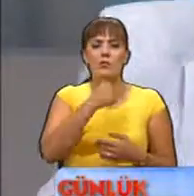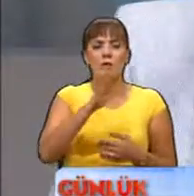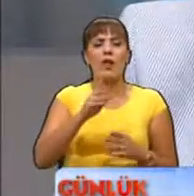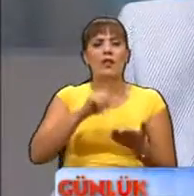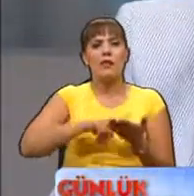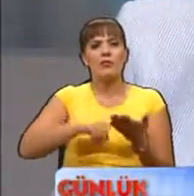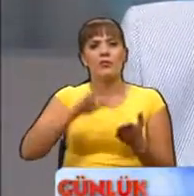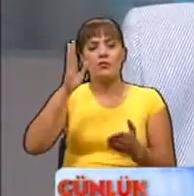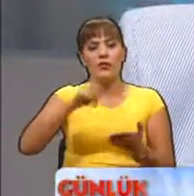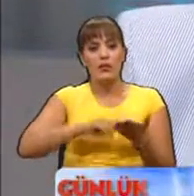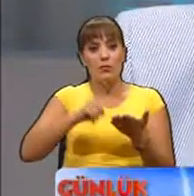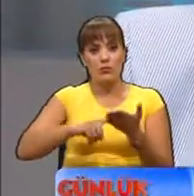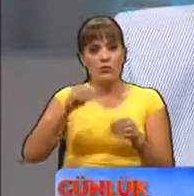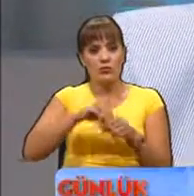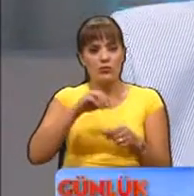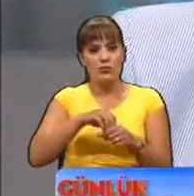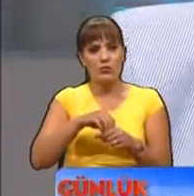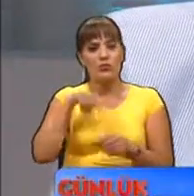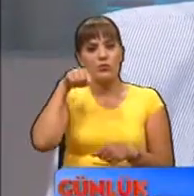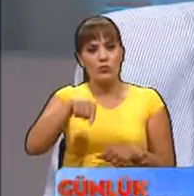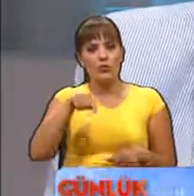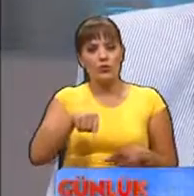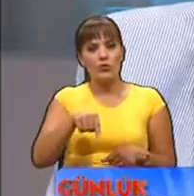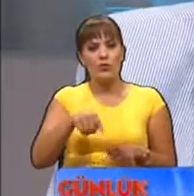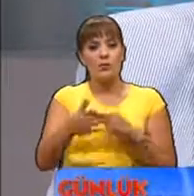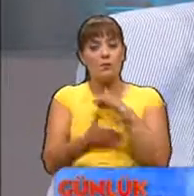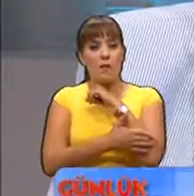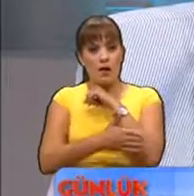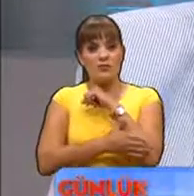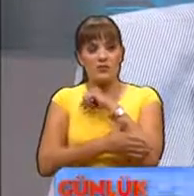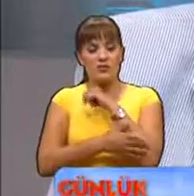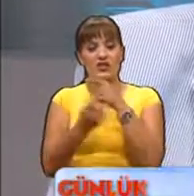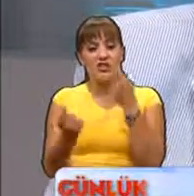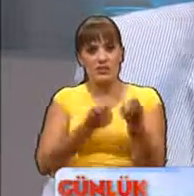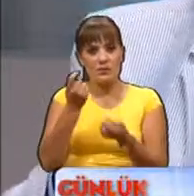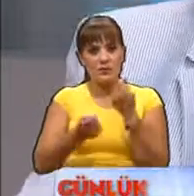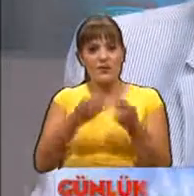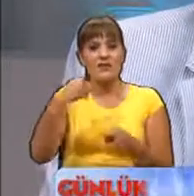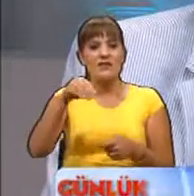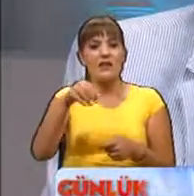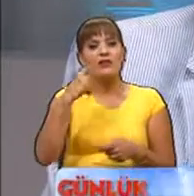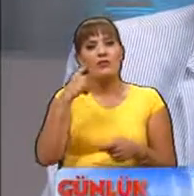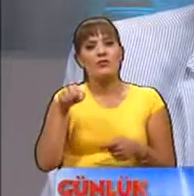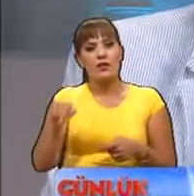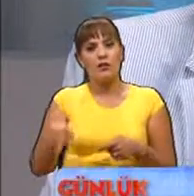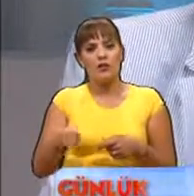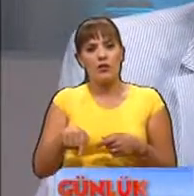tapuya gidiyorlar. Tapuda bu bağış işlemini satış